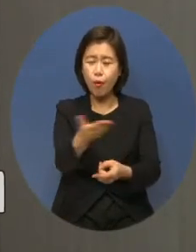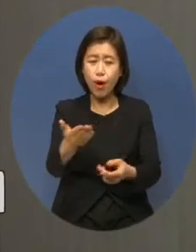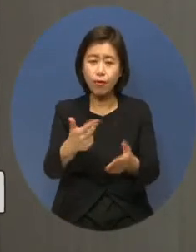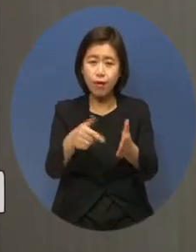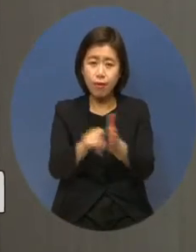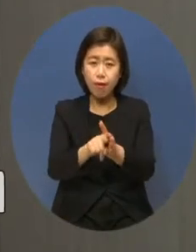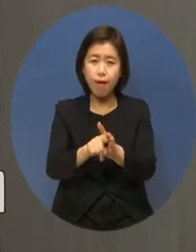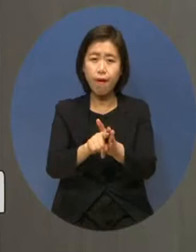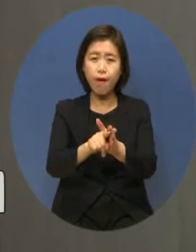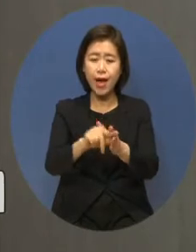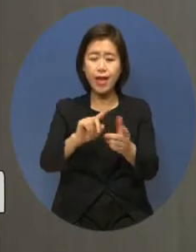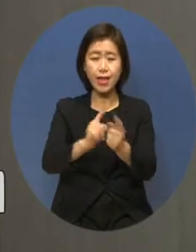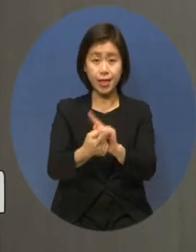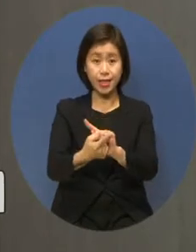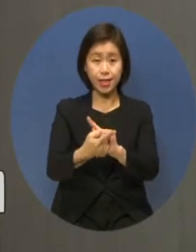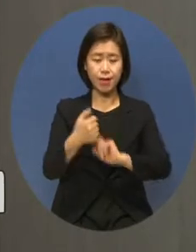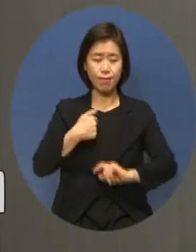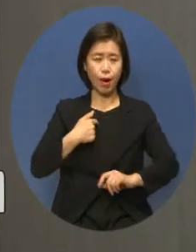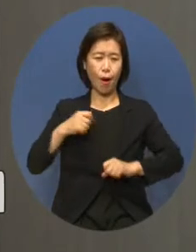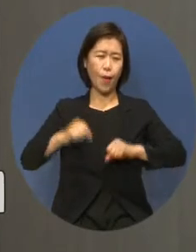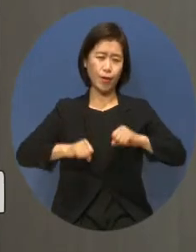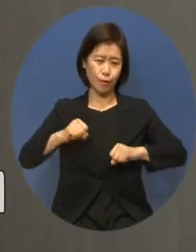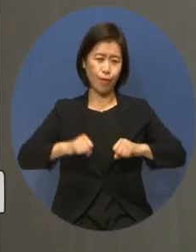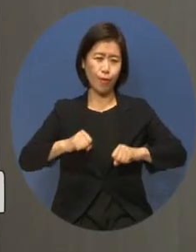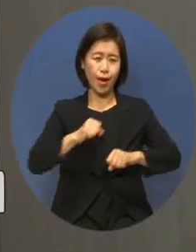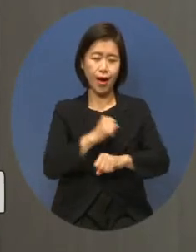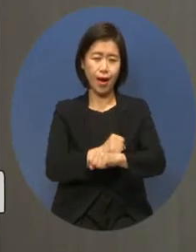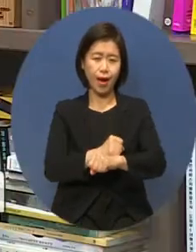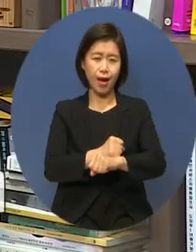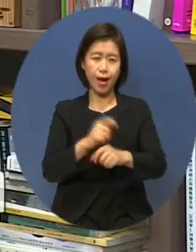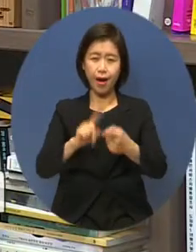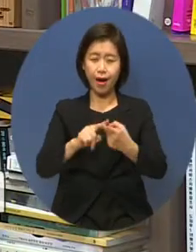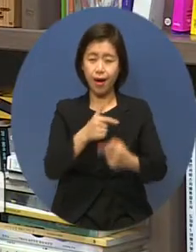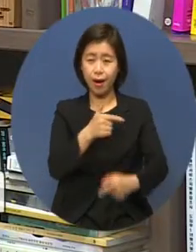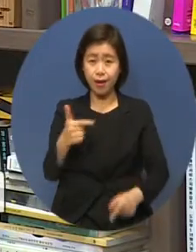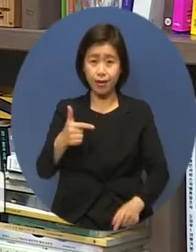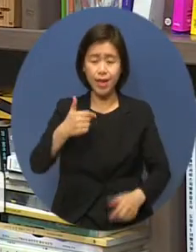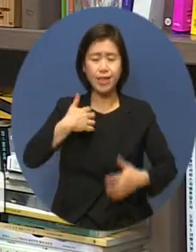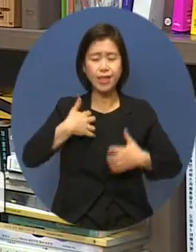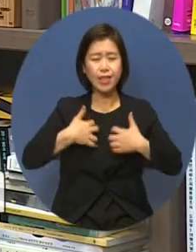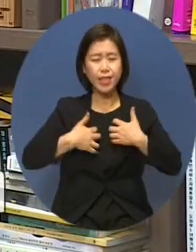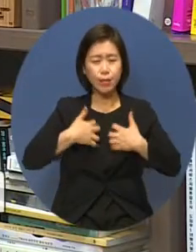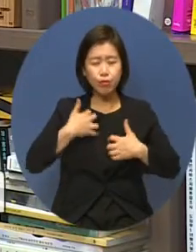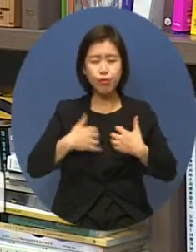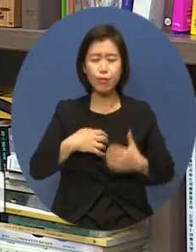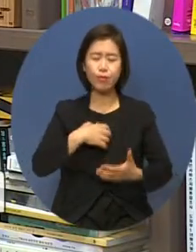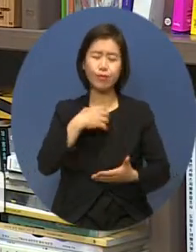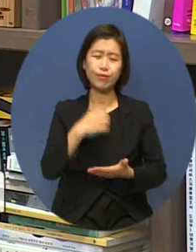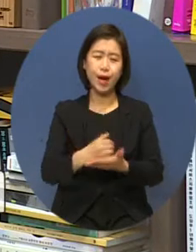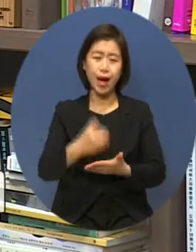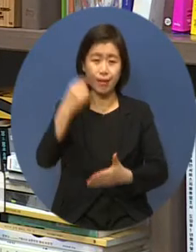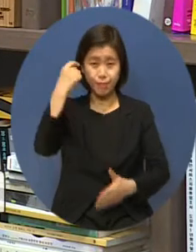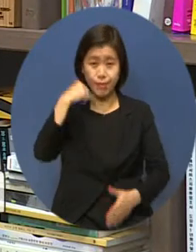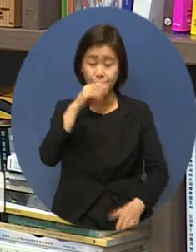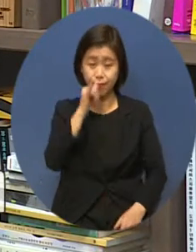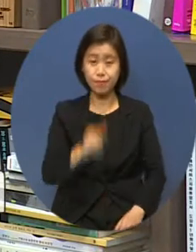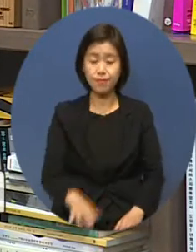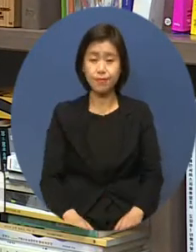활동한다는 것에 큰 기쁨 이런 거구나 하고 느꼈어요. 네. 굉장히 뿌듯한 경험이셨을 것